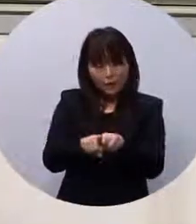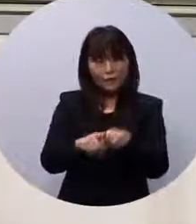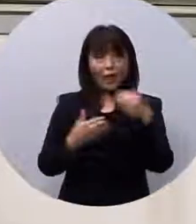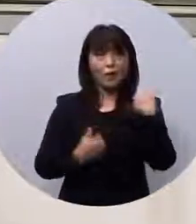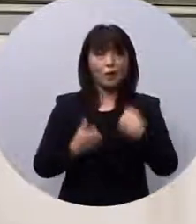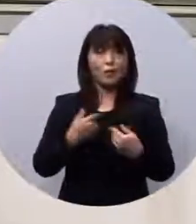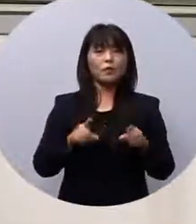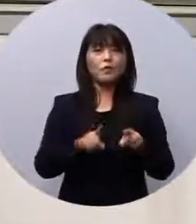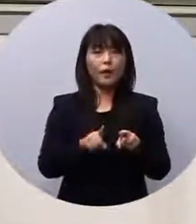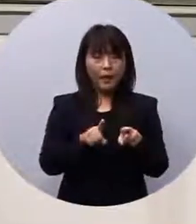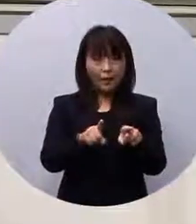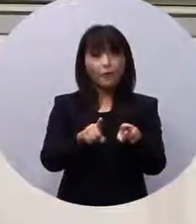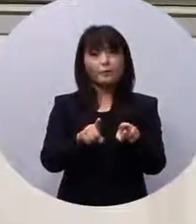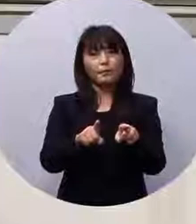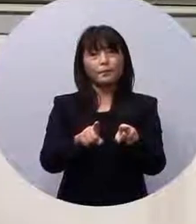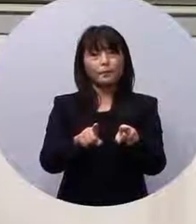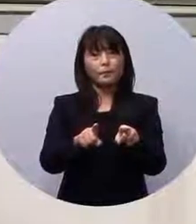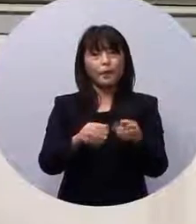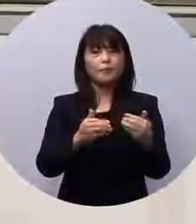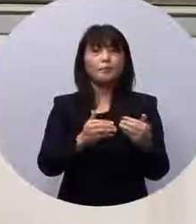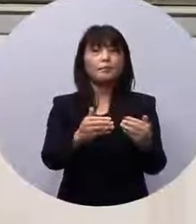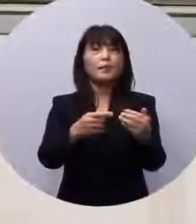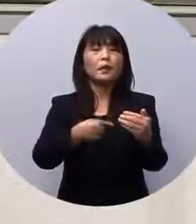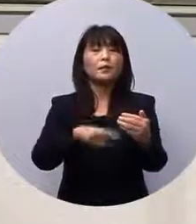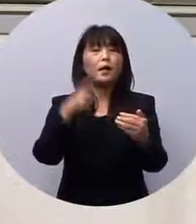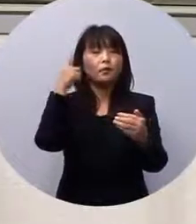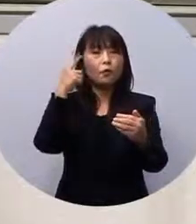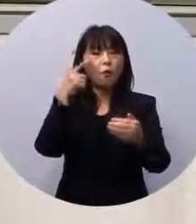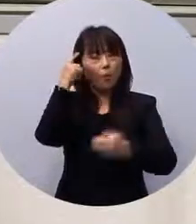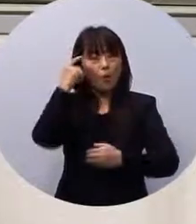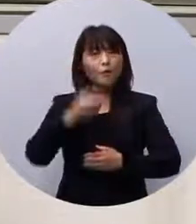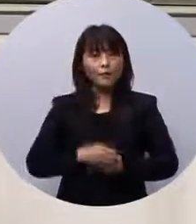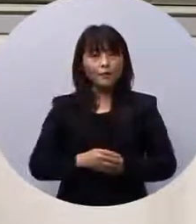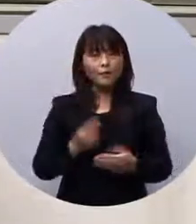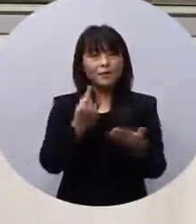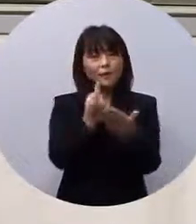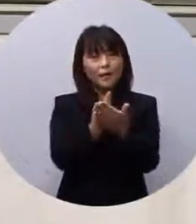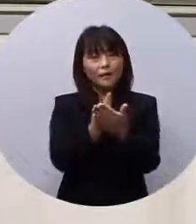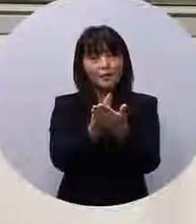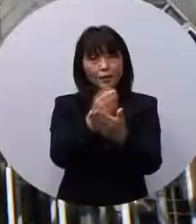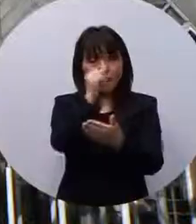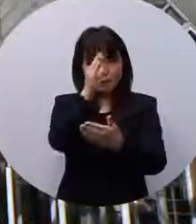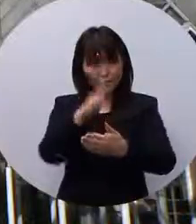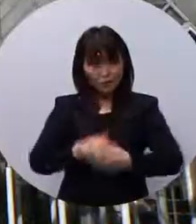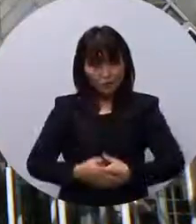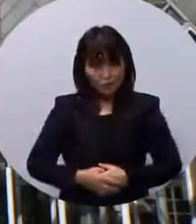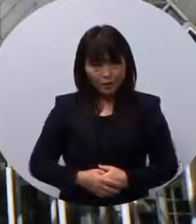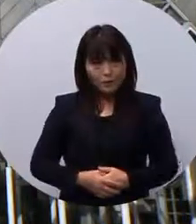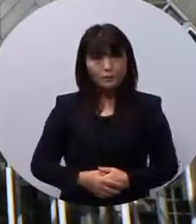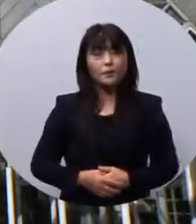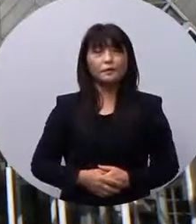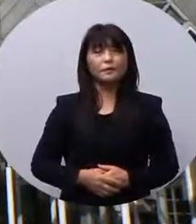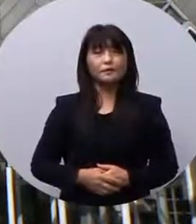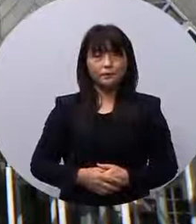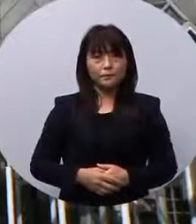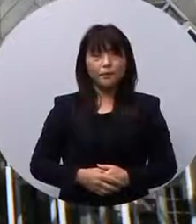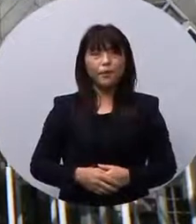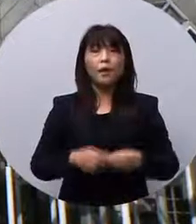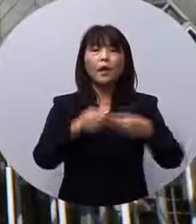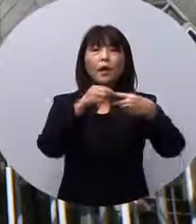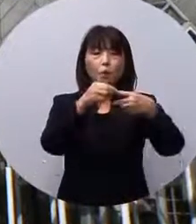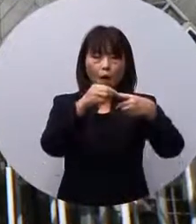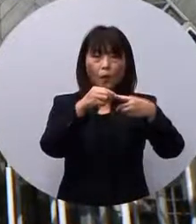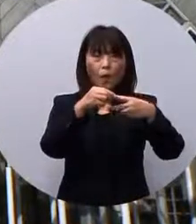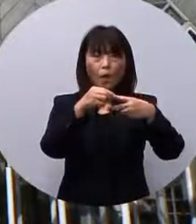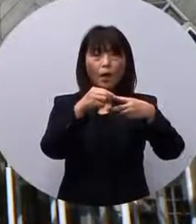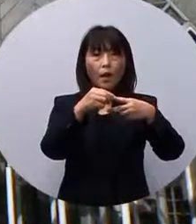ながらですねやっていきたいと思いますので、ぜひご参加ください。よろしくお願いします。 これらステップ1の取り組